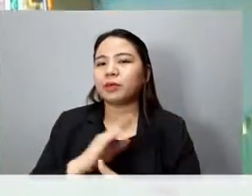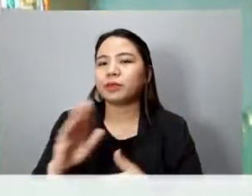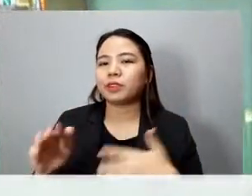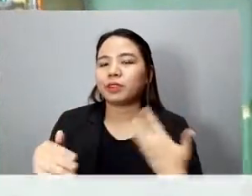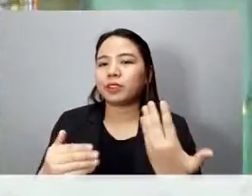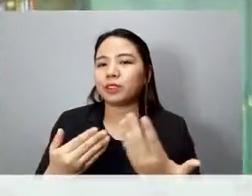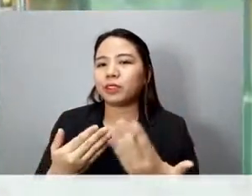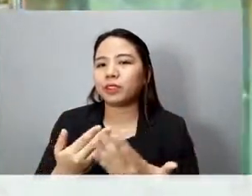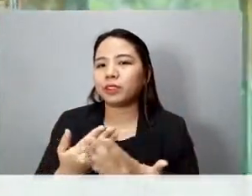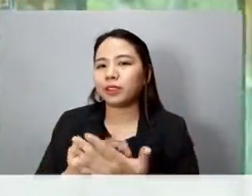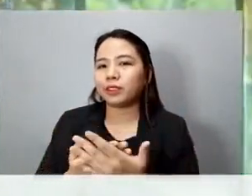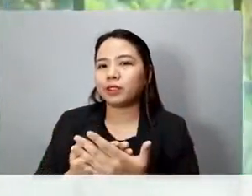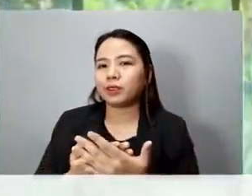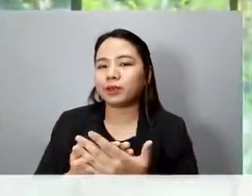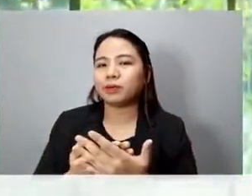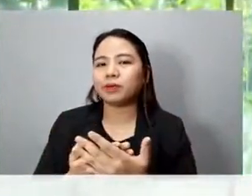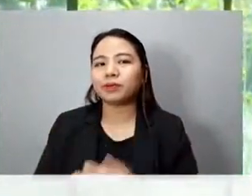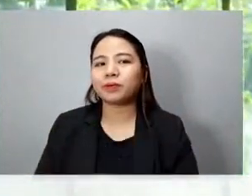makapangyarihan sa